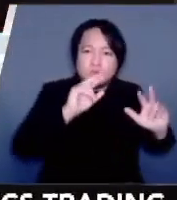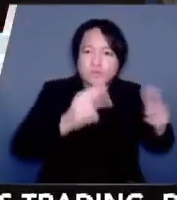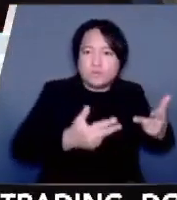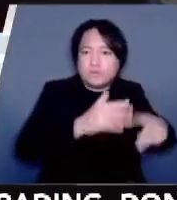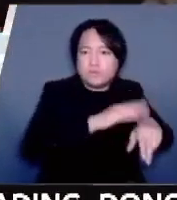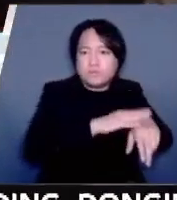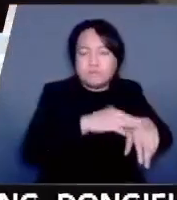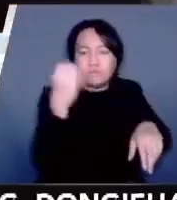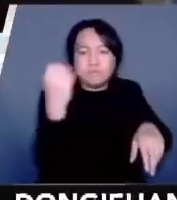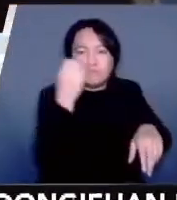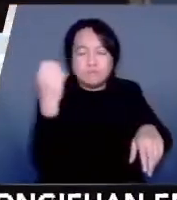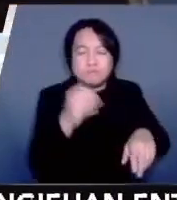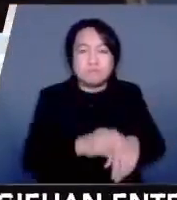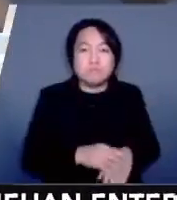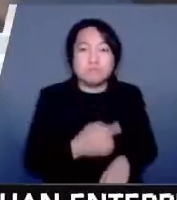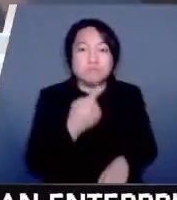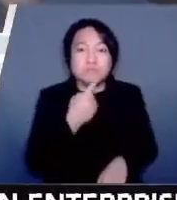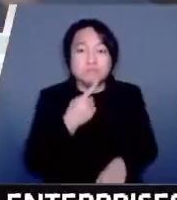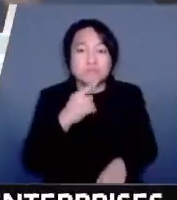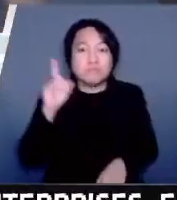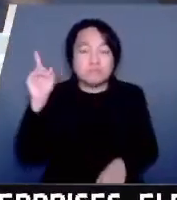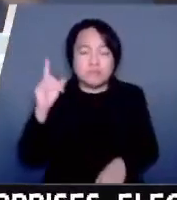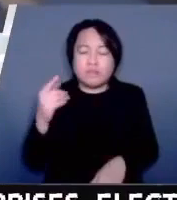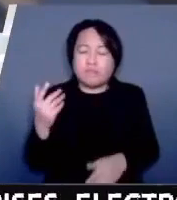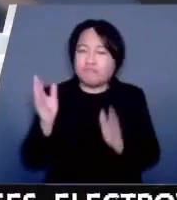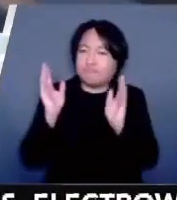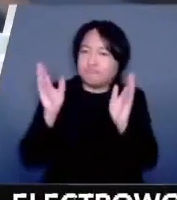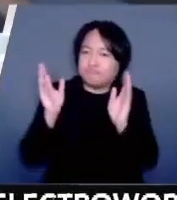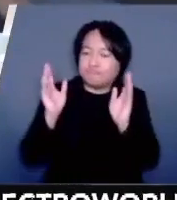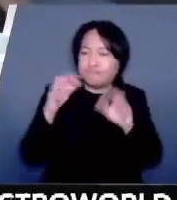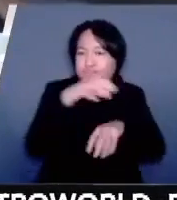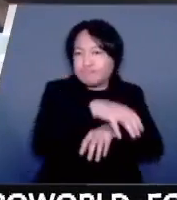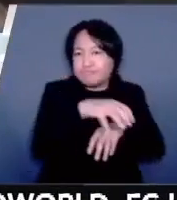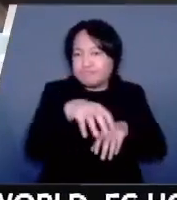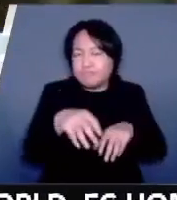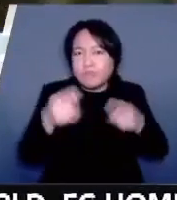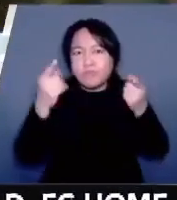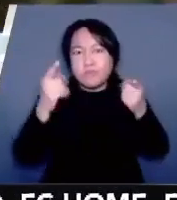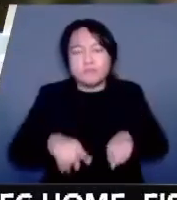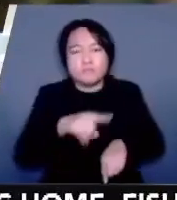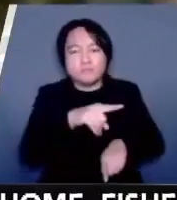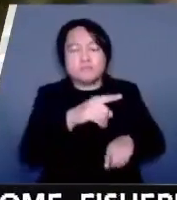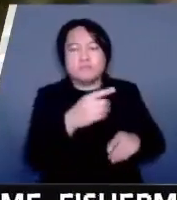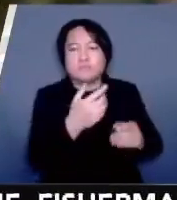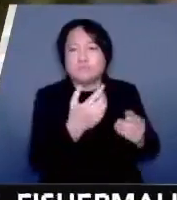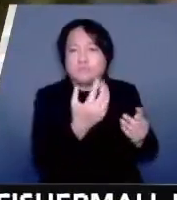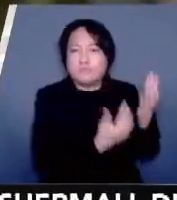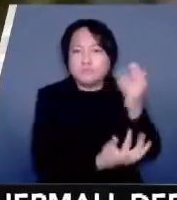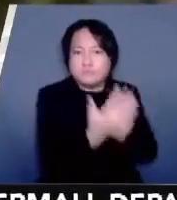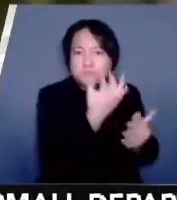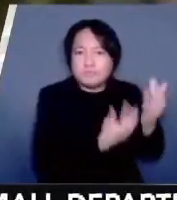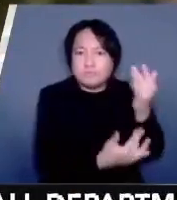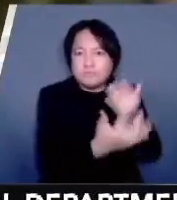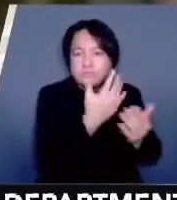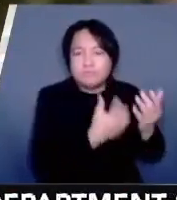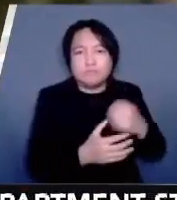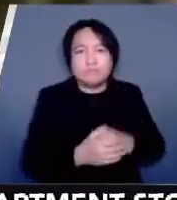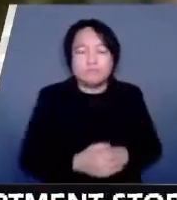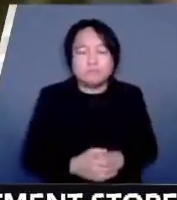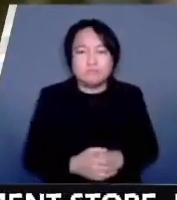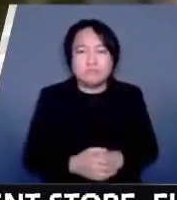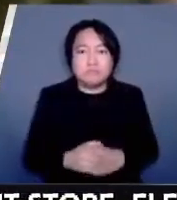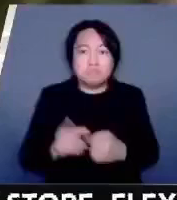daw siya sa mga kapitbahay kahapon na Bigla na lang magkasunog sa katabing bahay malaki na po yung apoy so wala kaming madadaanan sa may